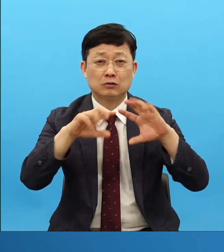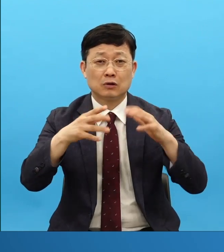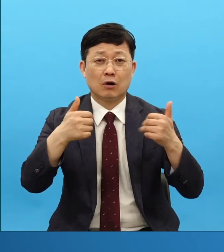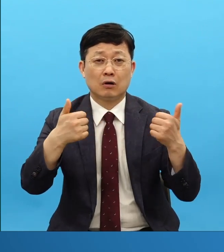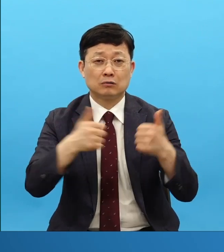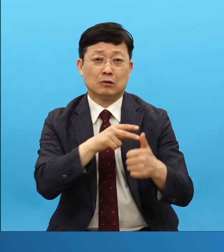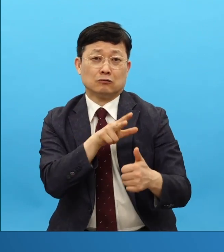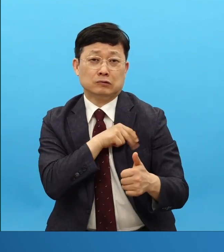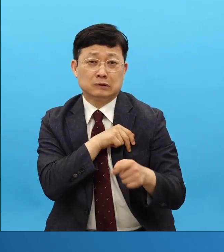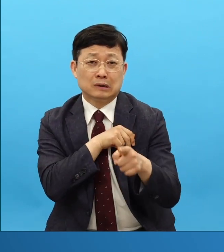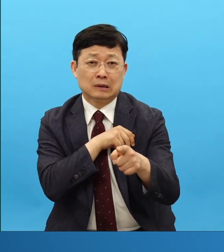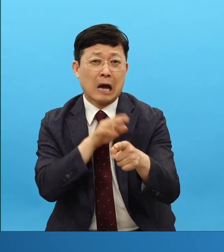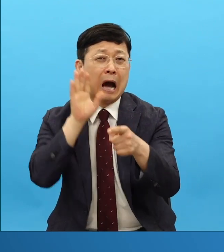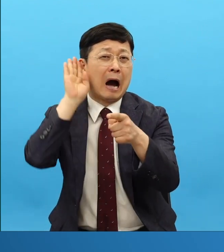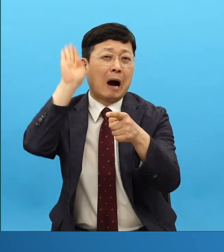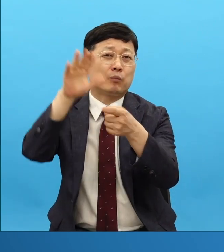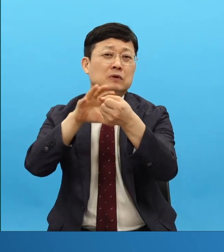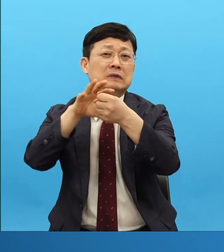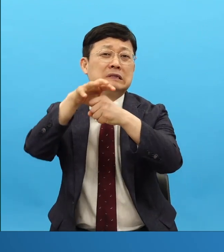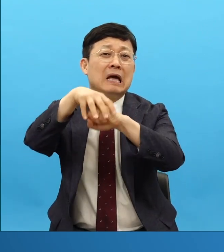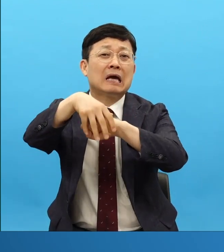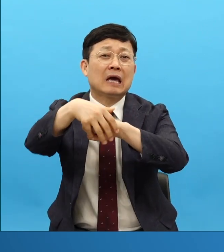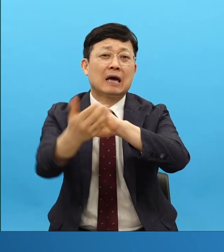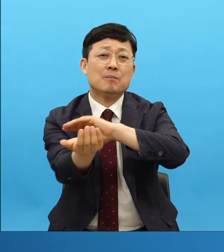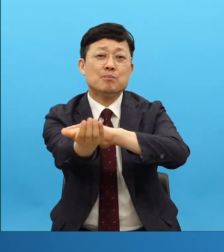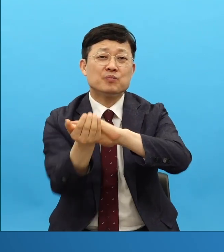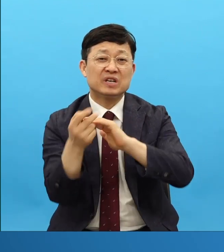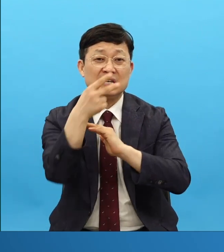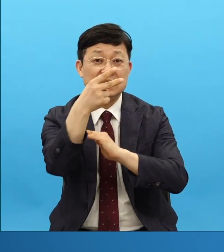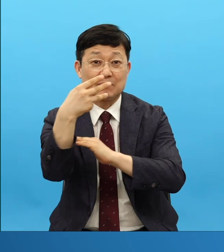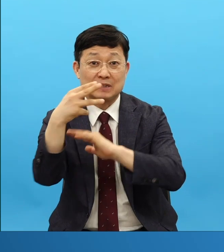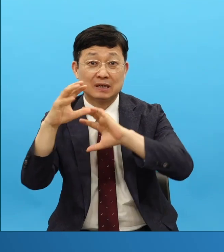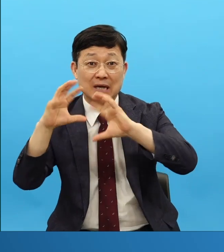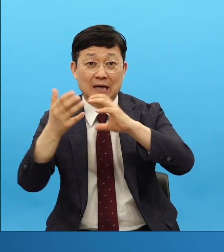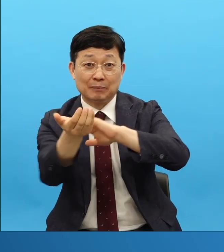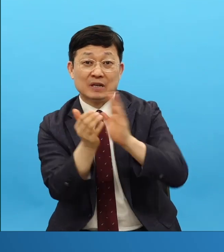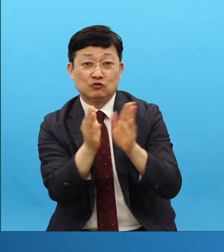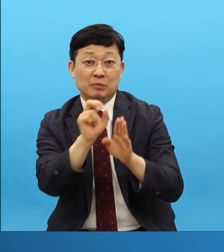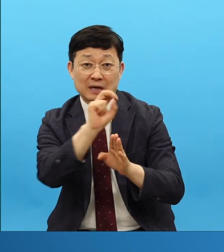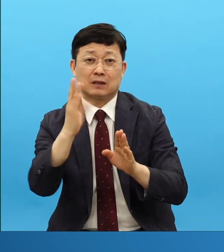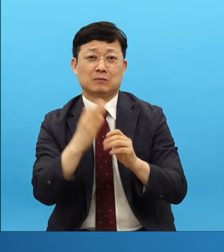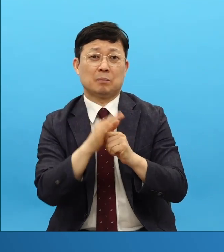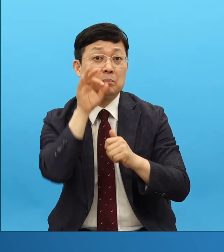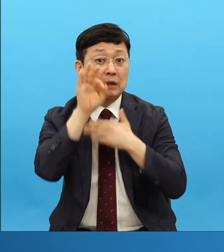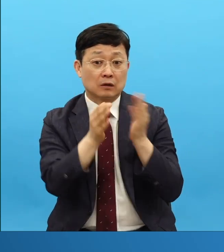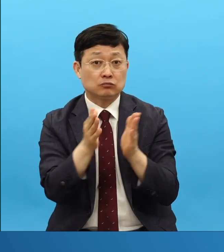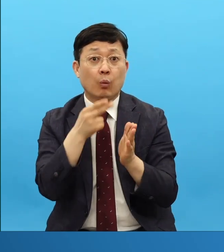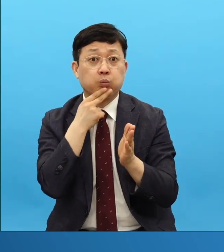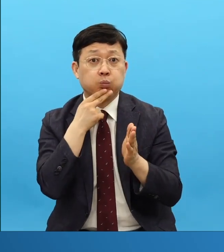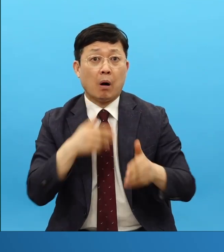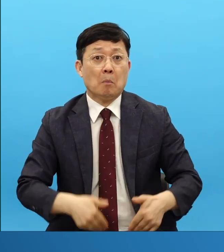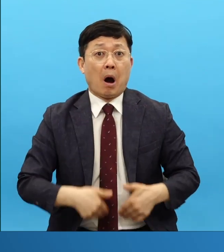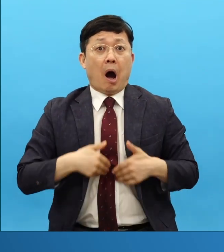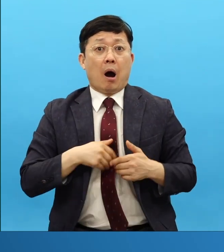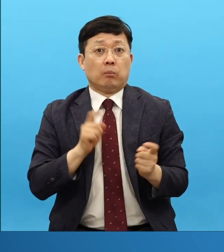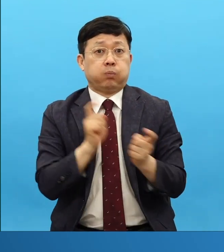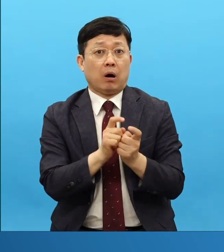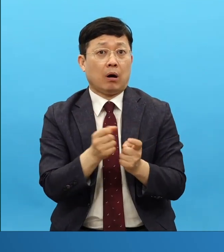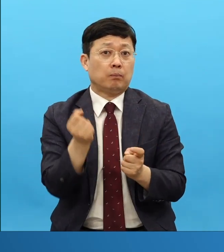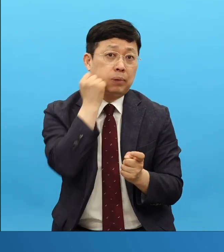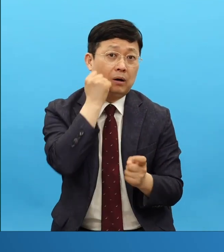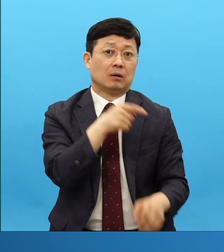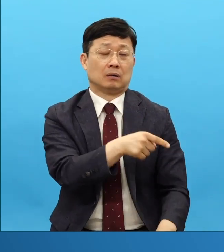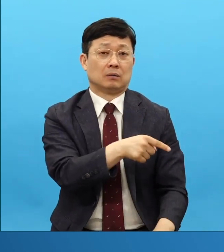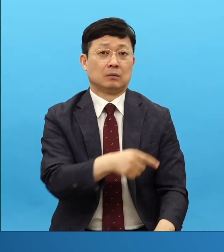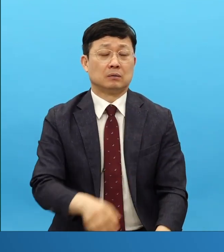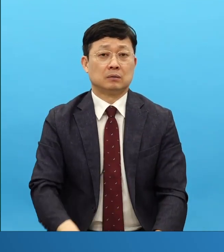시대를 대비하세요. 안 그러면 또 당해요. Really request of our politicians, really prepare for the global age or else we'll be had again. 일본인데